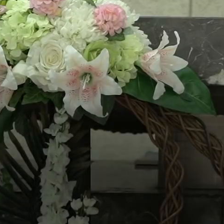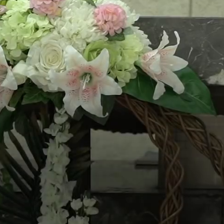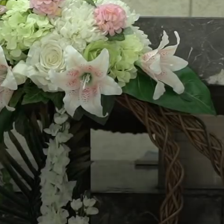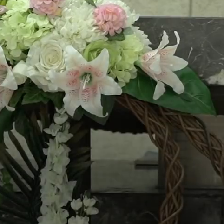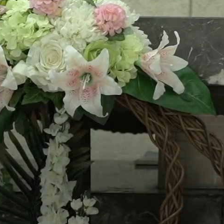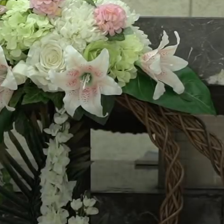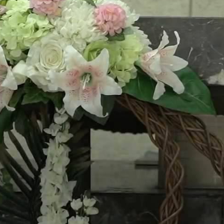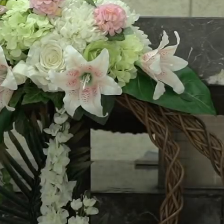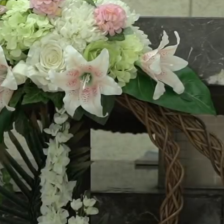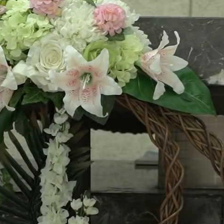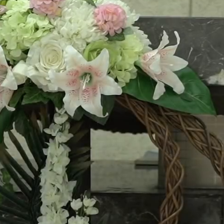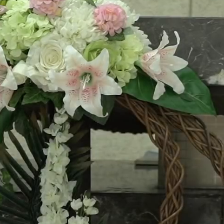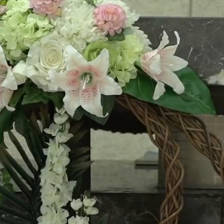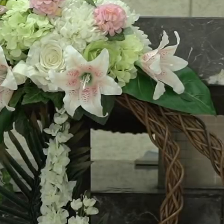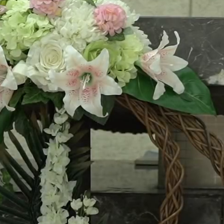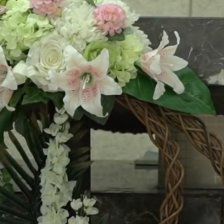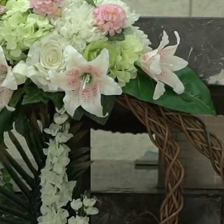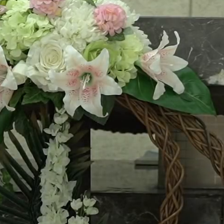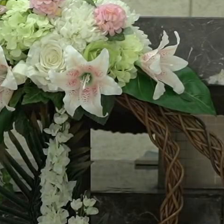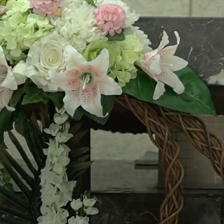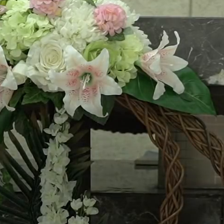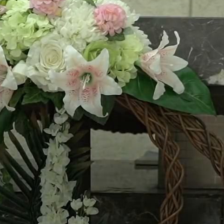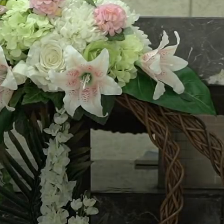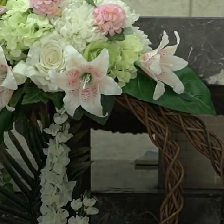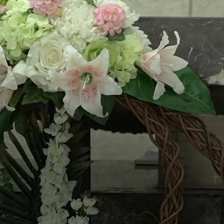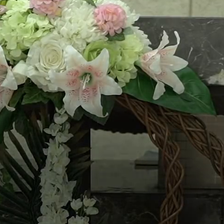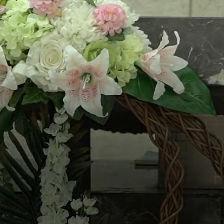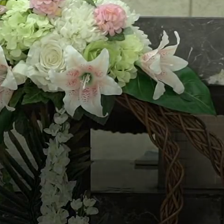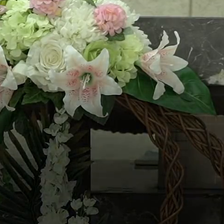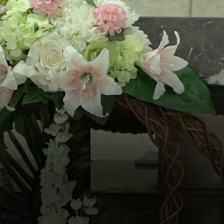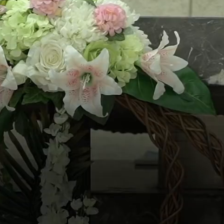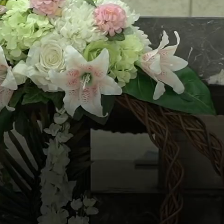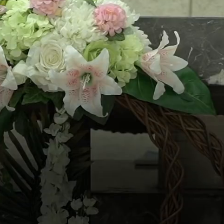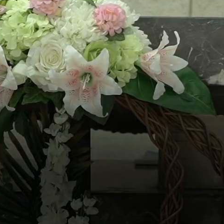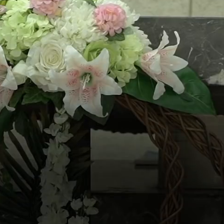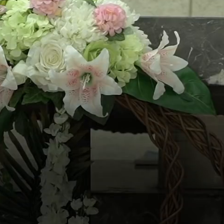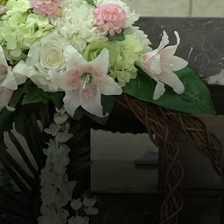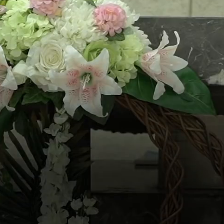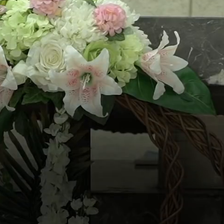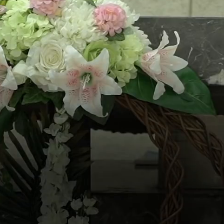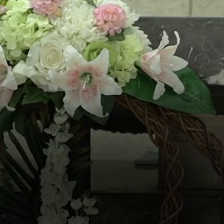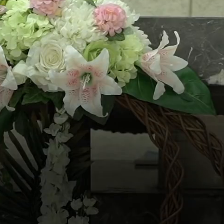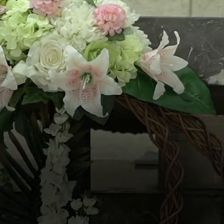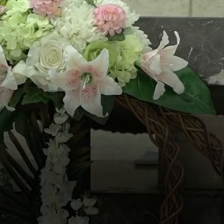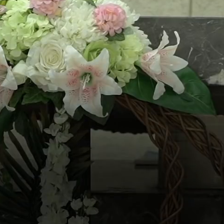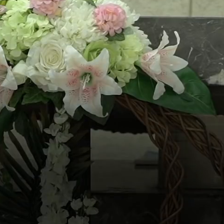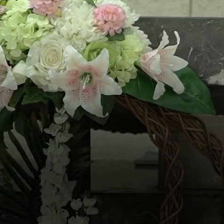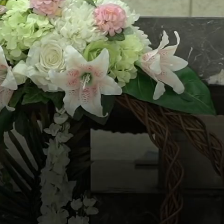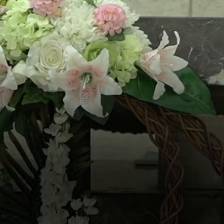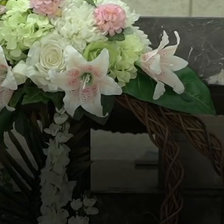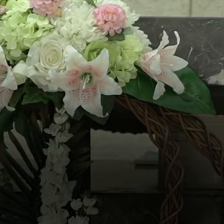berlakulah seperti laki-laki. Lakukanlah kewajibanmu dengan setia terhadap